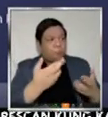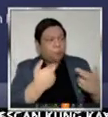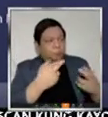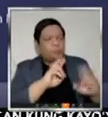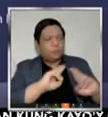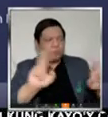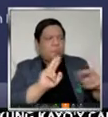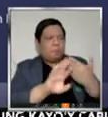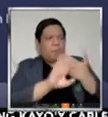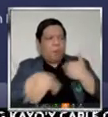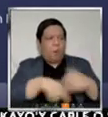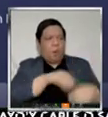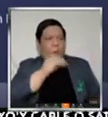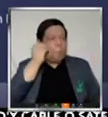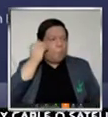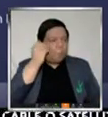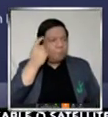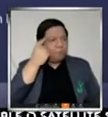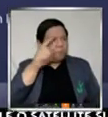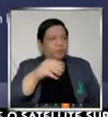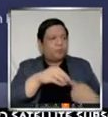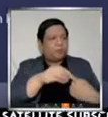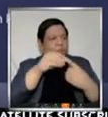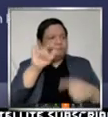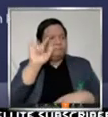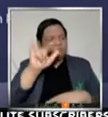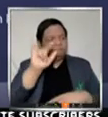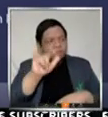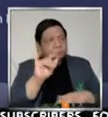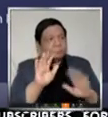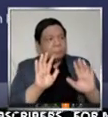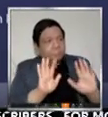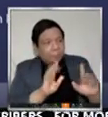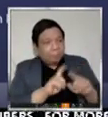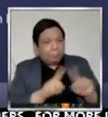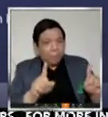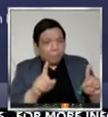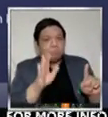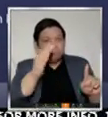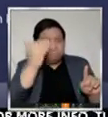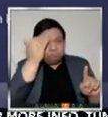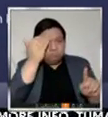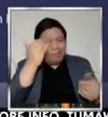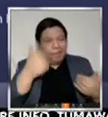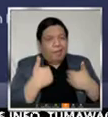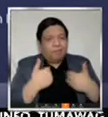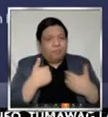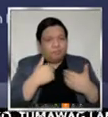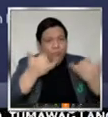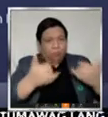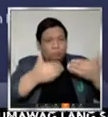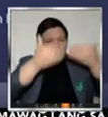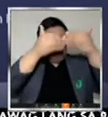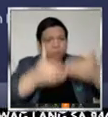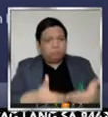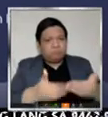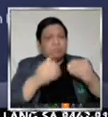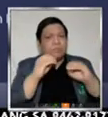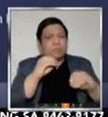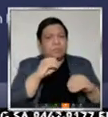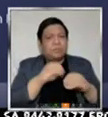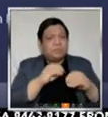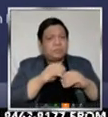repatriation for special flights. Pero alam mo, merong kasing lockdown ngayon sa